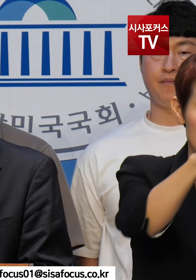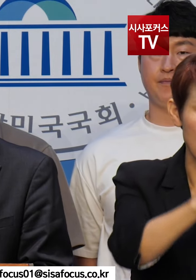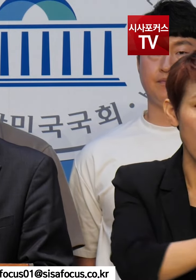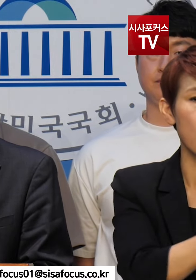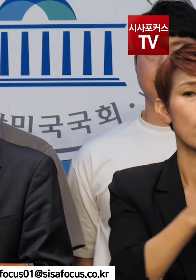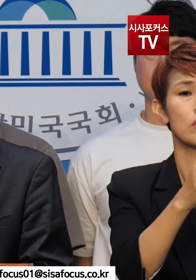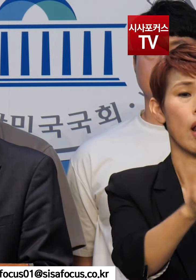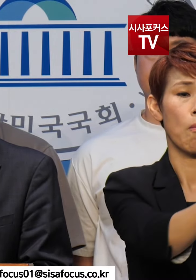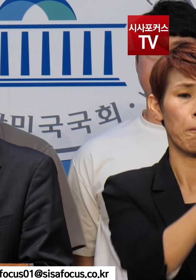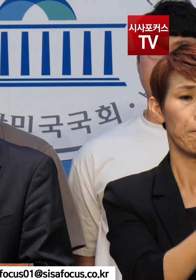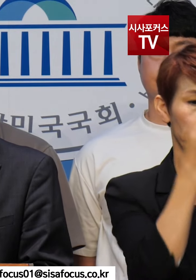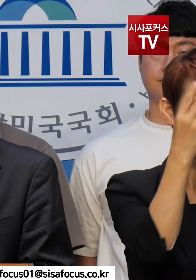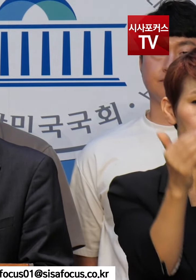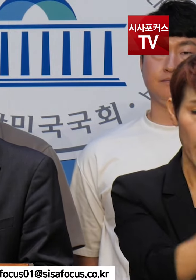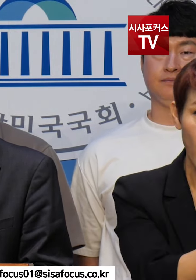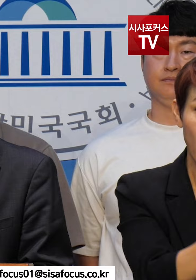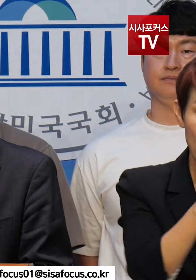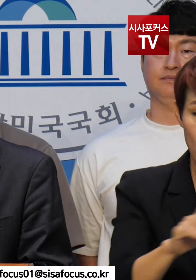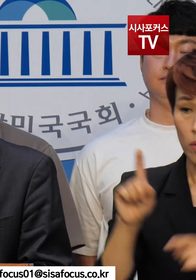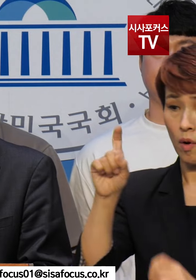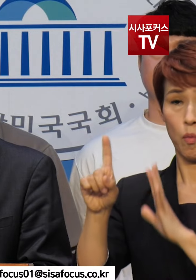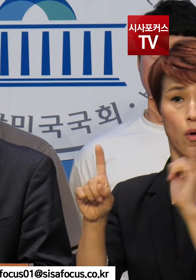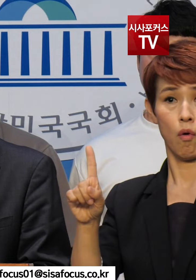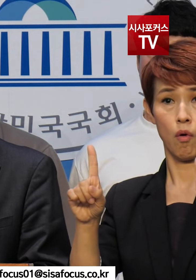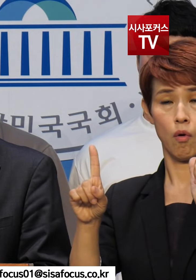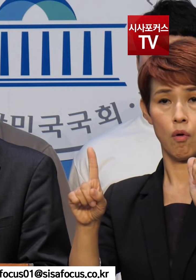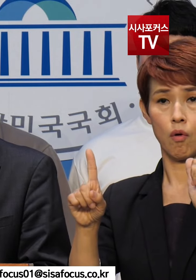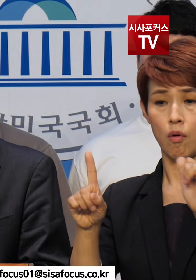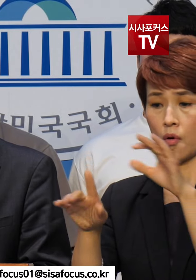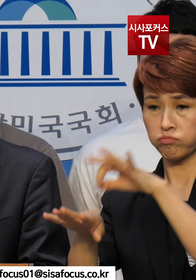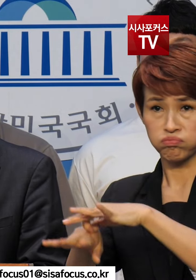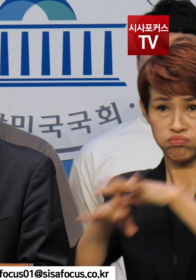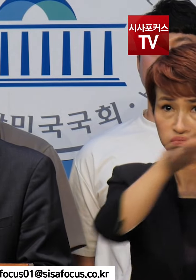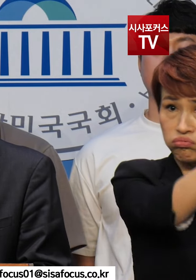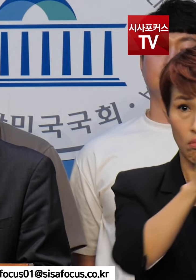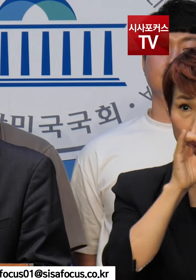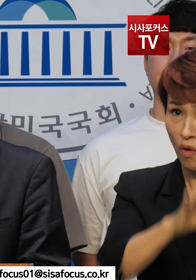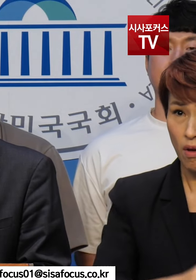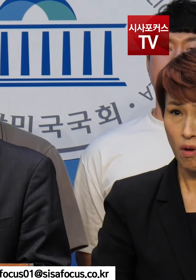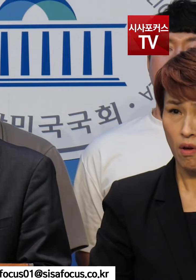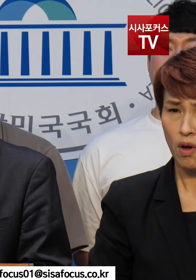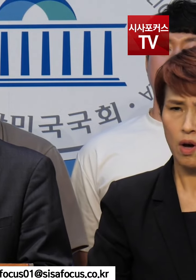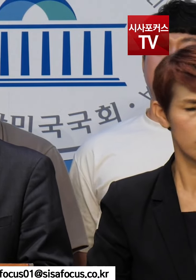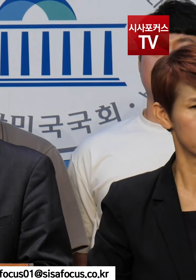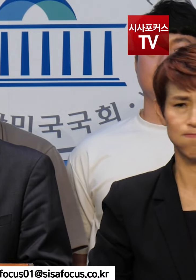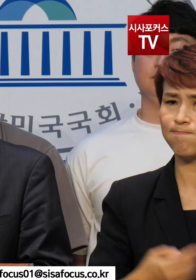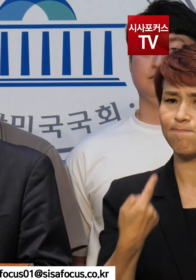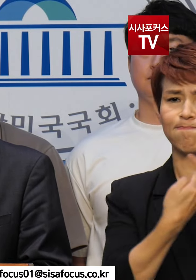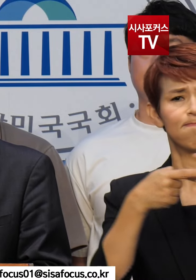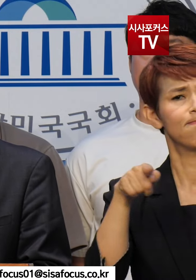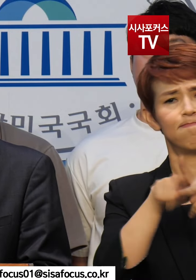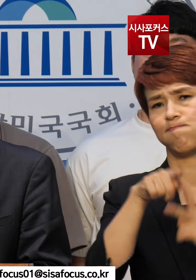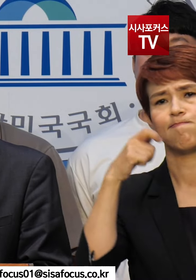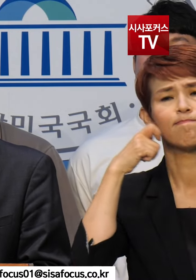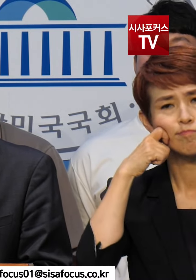채용도 진행했으면서 11명의 고용만큼은 안 된다는 주장을 누가 이해할 수